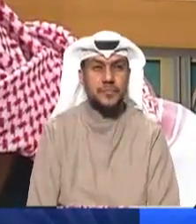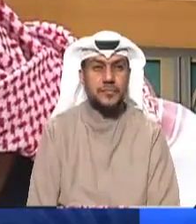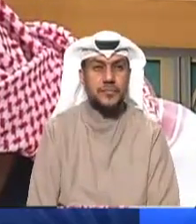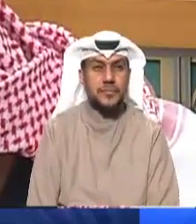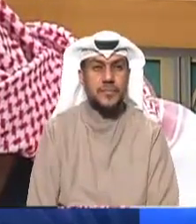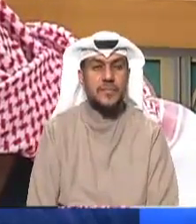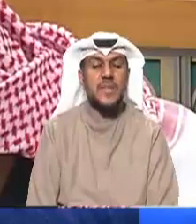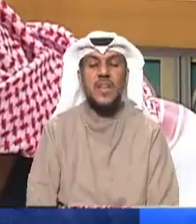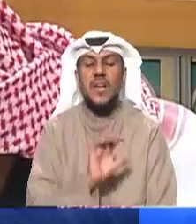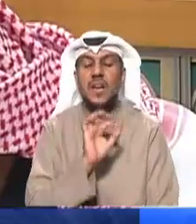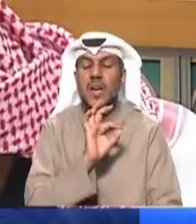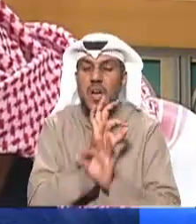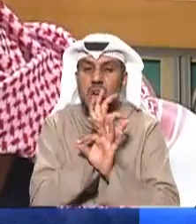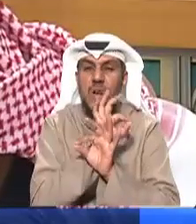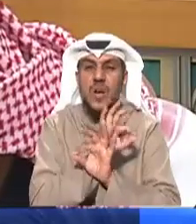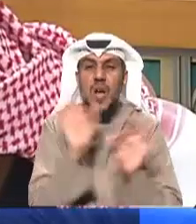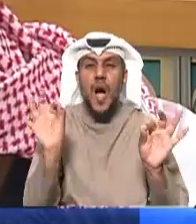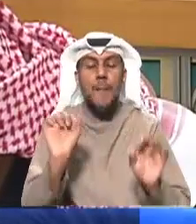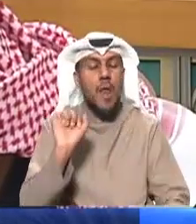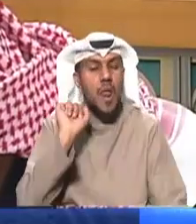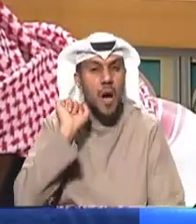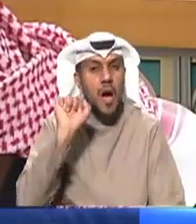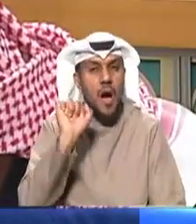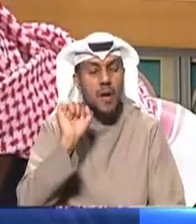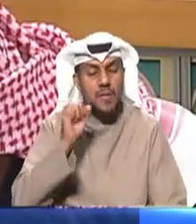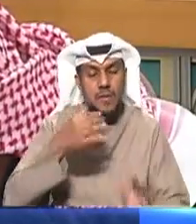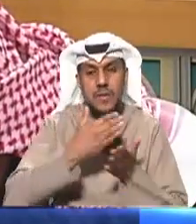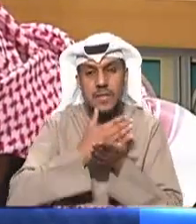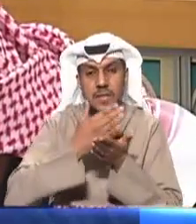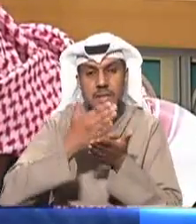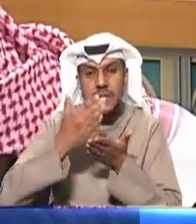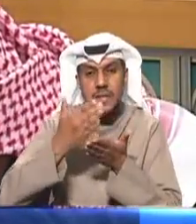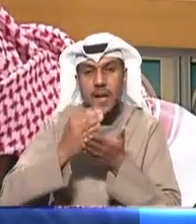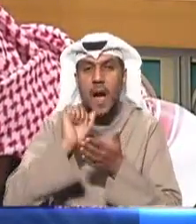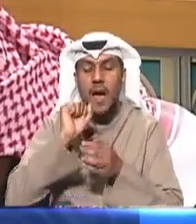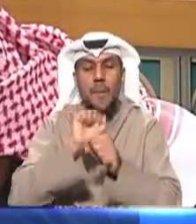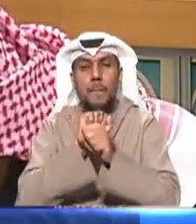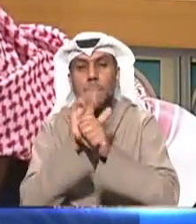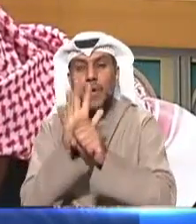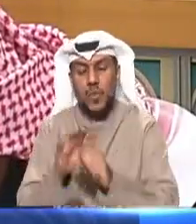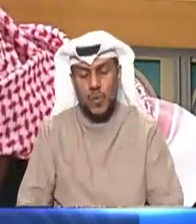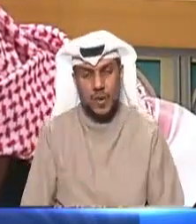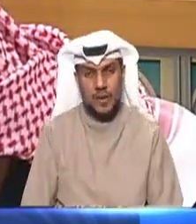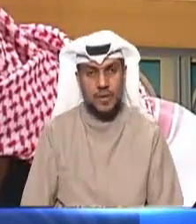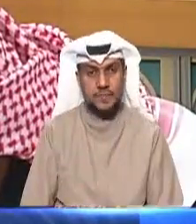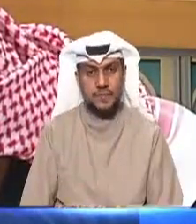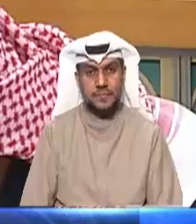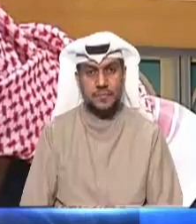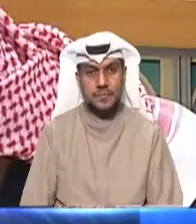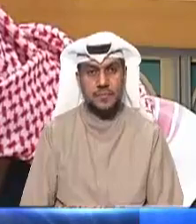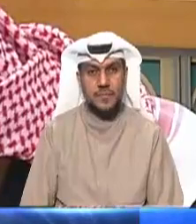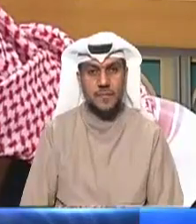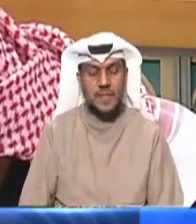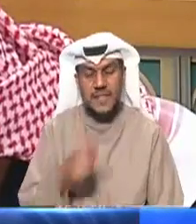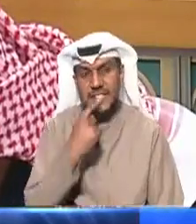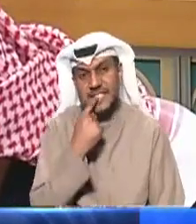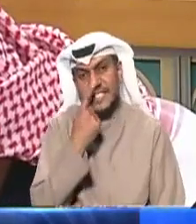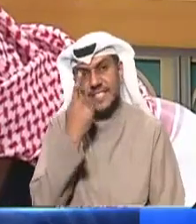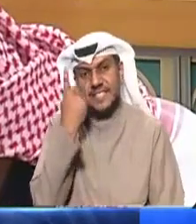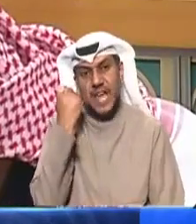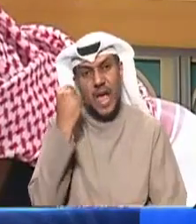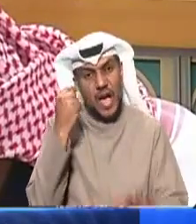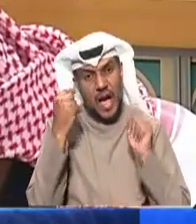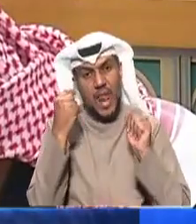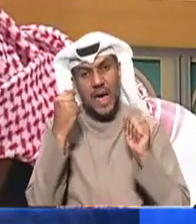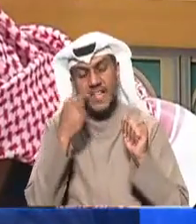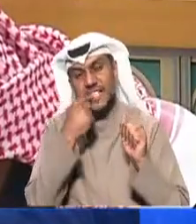كل التفاصيل اللي تخص هذه الجائحة. احنا اليوم نطوي سنة ونستقبل سنة